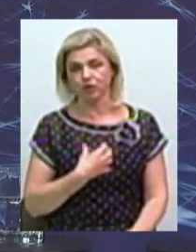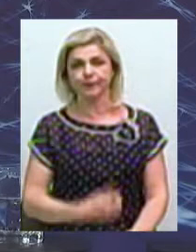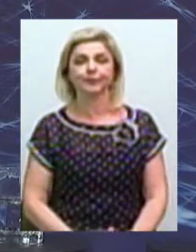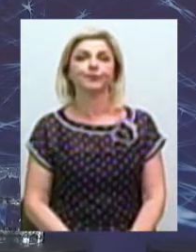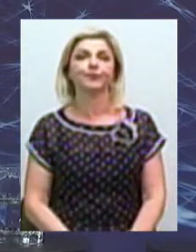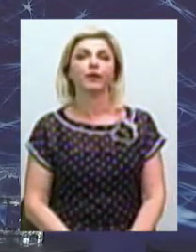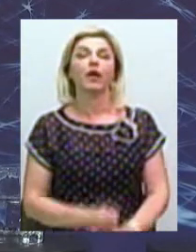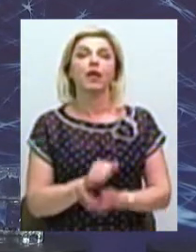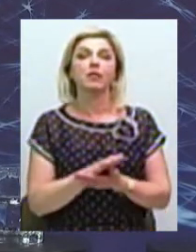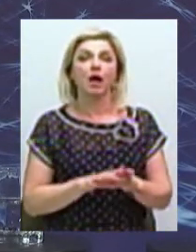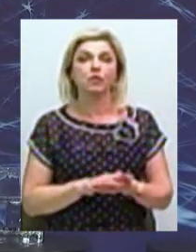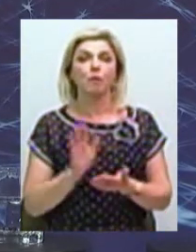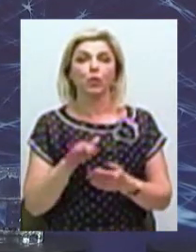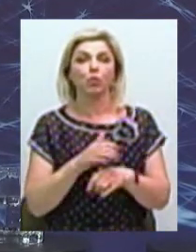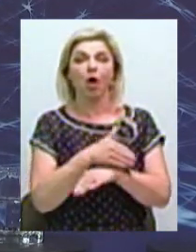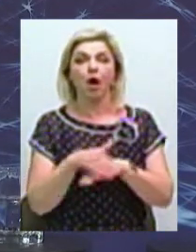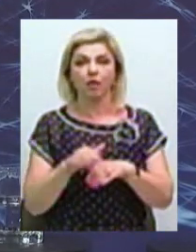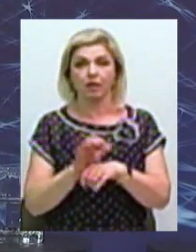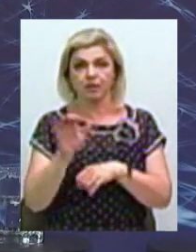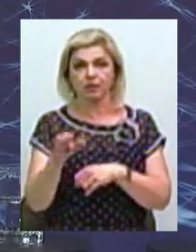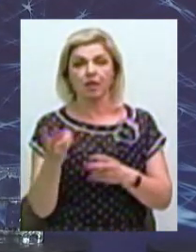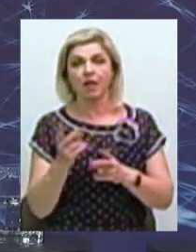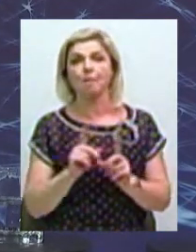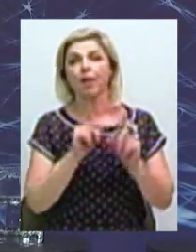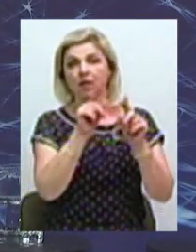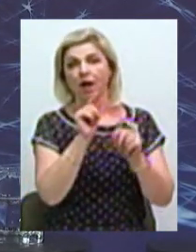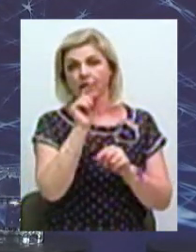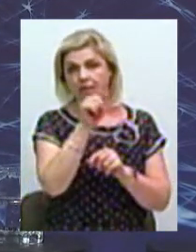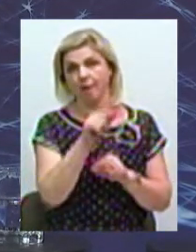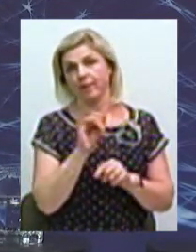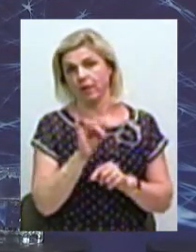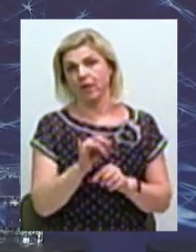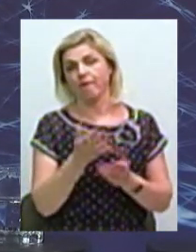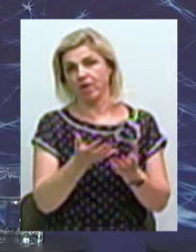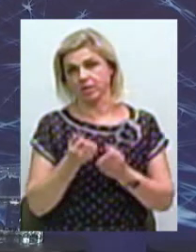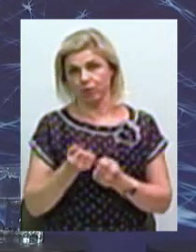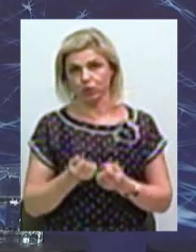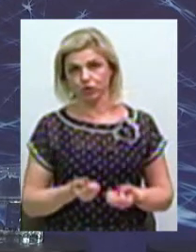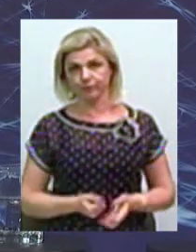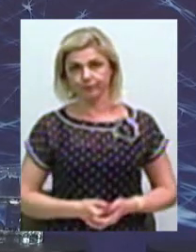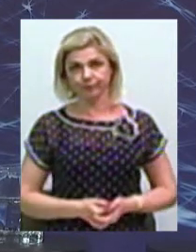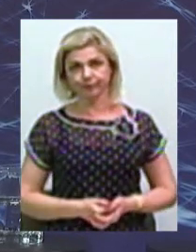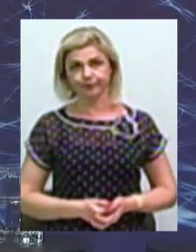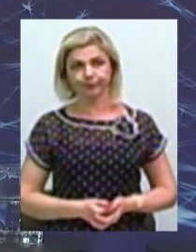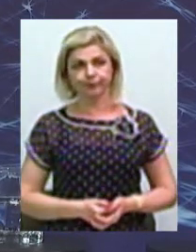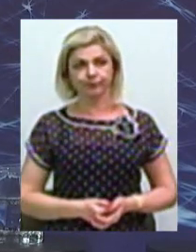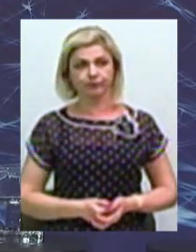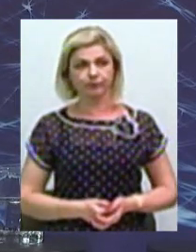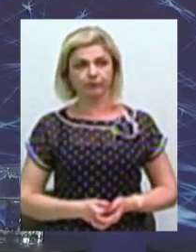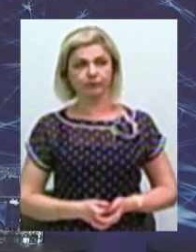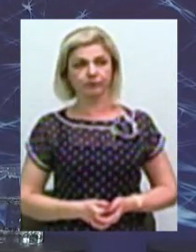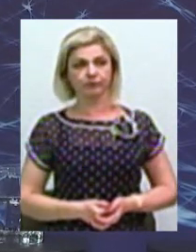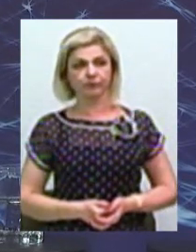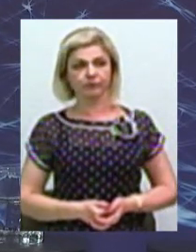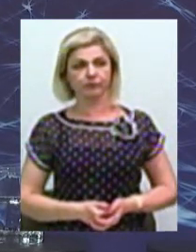дальше ему просто приходит адрес, что надо поехать туда-то и там-то, там-то возьмешь. И, ну, особо